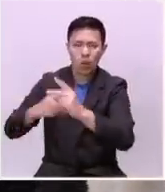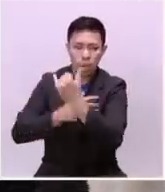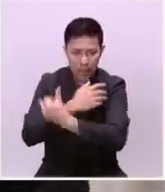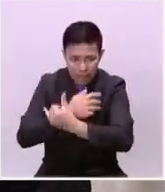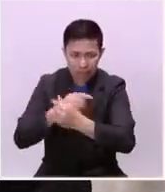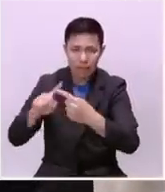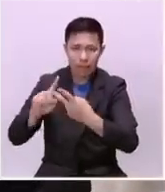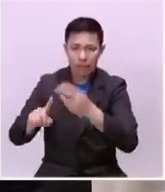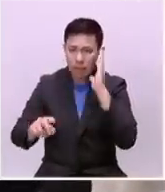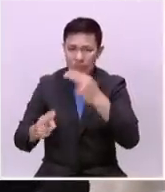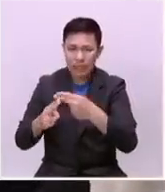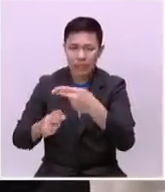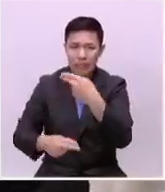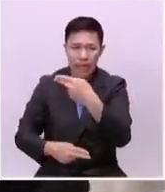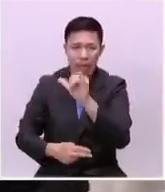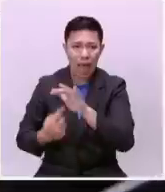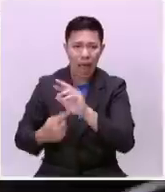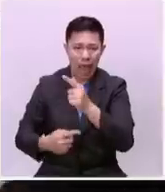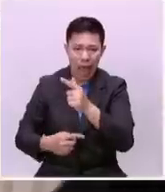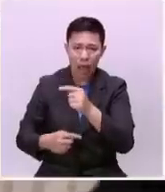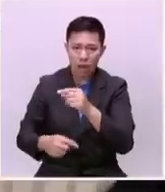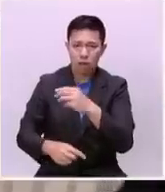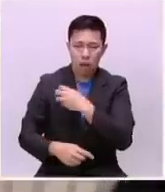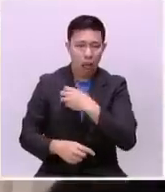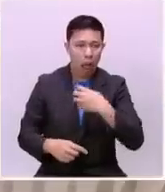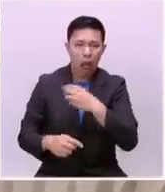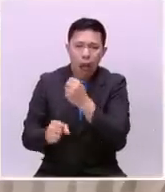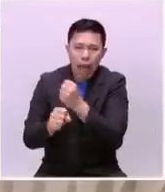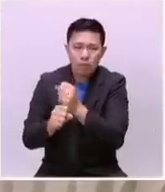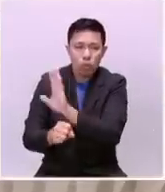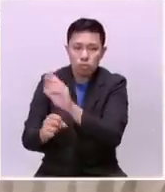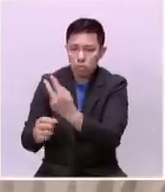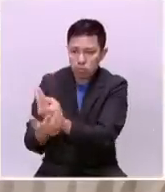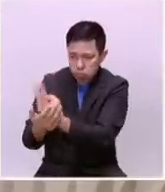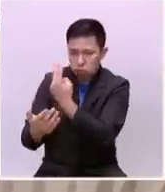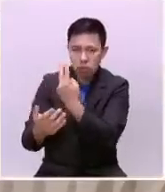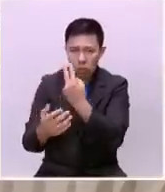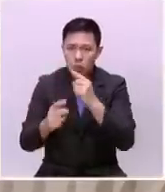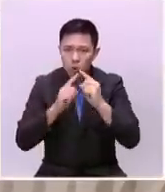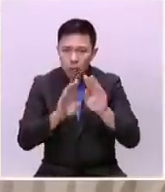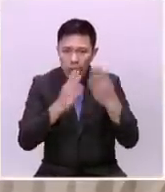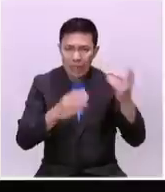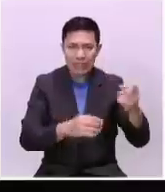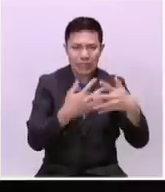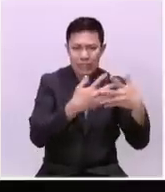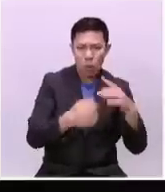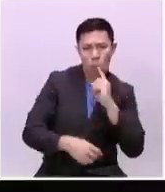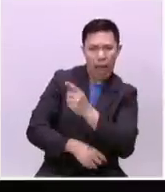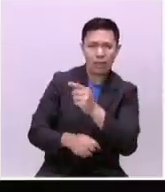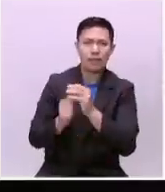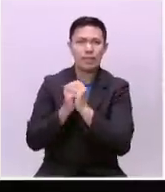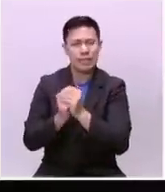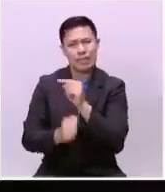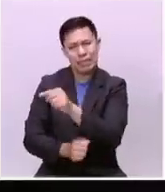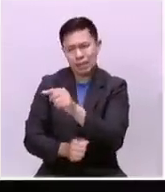ทศค่ะรวมถึงนายหยางเจียฉีมนตรีแห่งรัฐเป็นตัวแทนค่ะเปิดการประชุมนายบลิงเคนก็ตำหนิจีนเลยนะคะบอกว่าจ